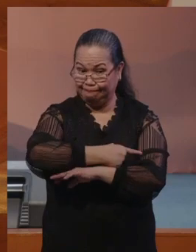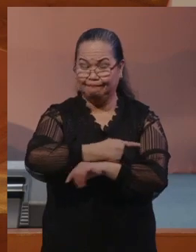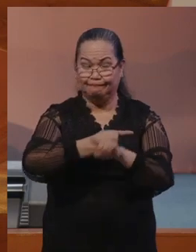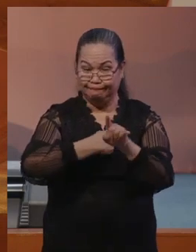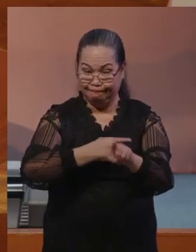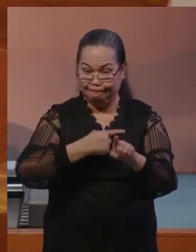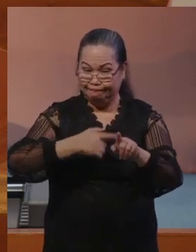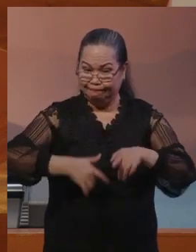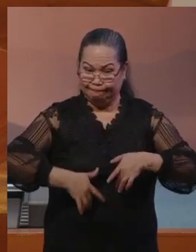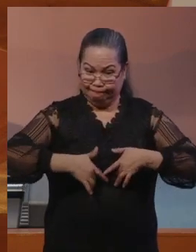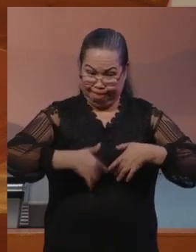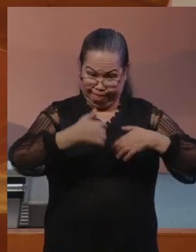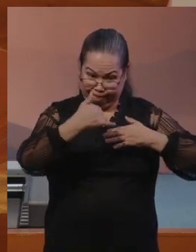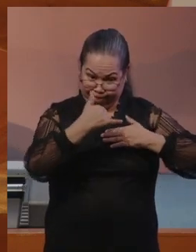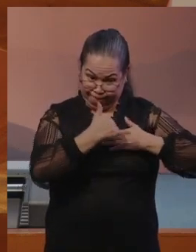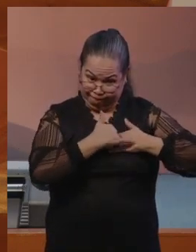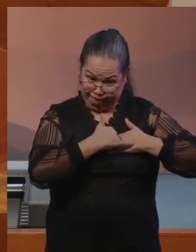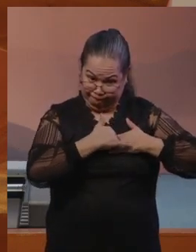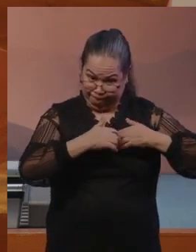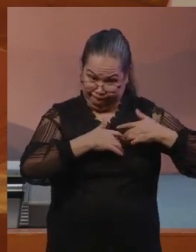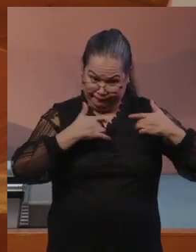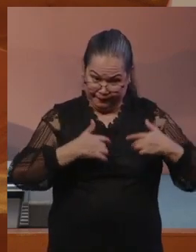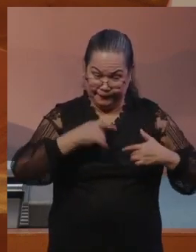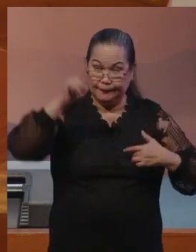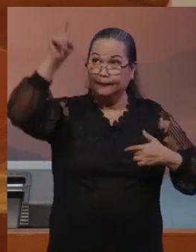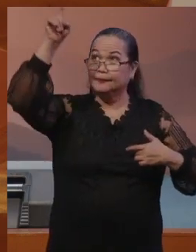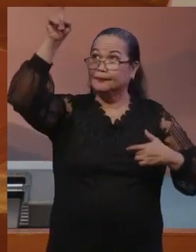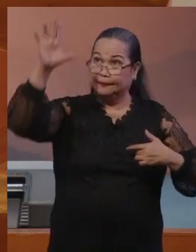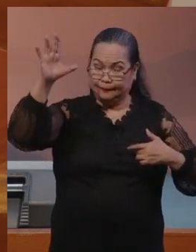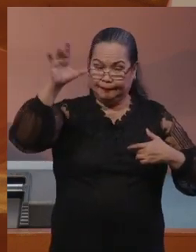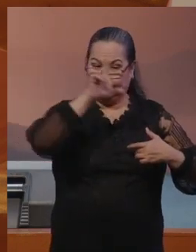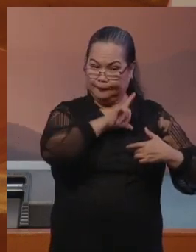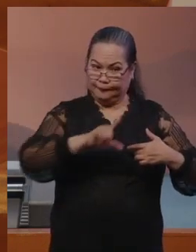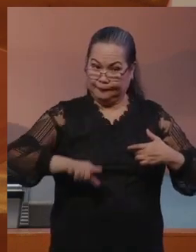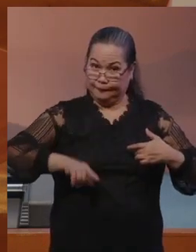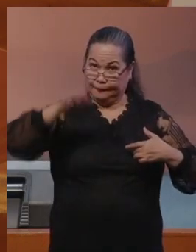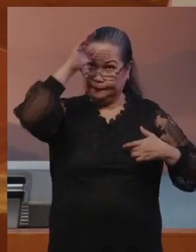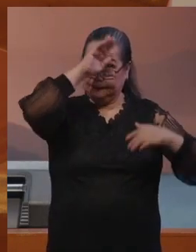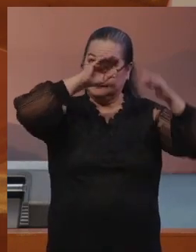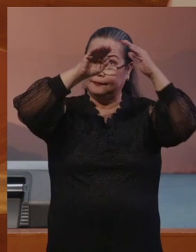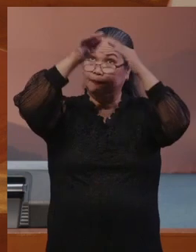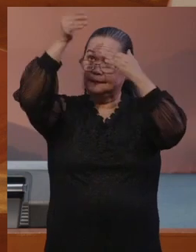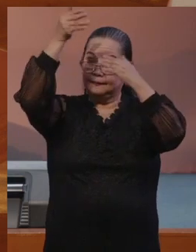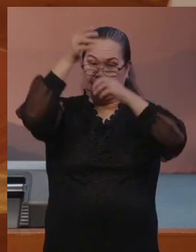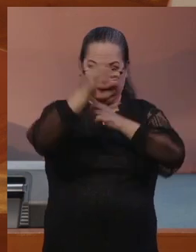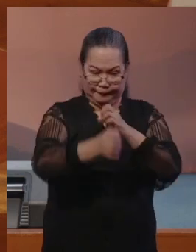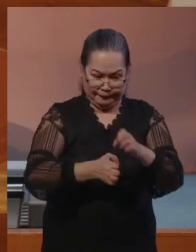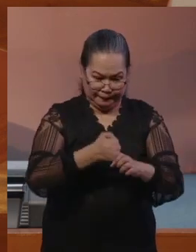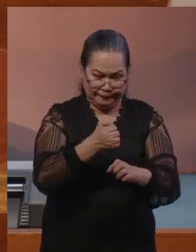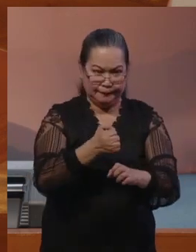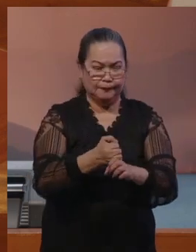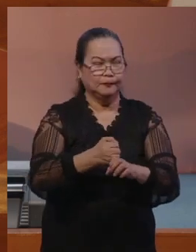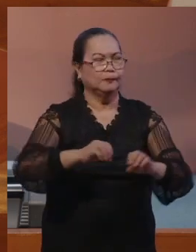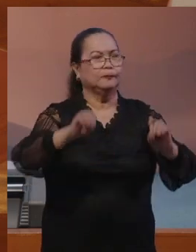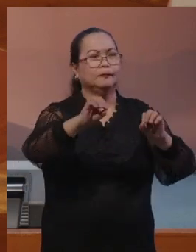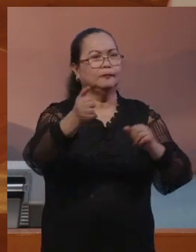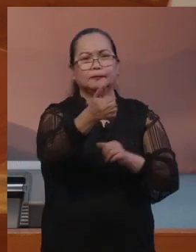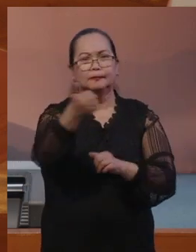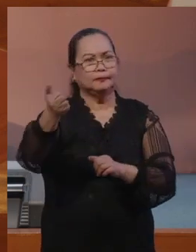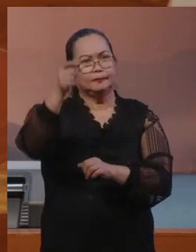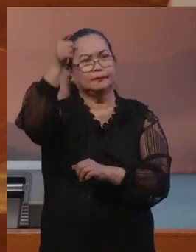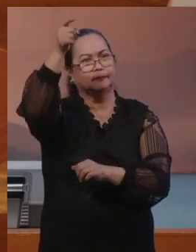it on your heart that the Lord is God in heaven above and the earth beneath, and there is no other.